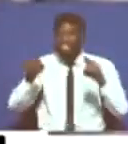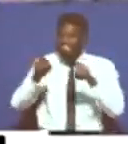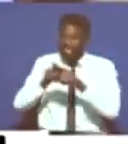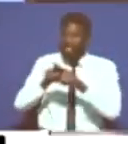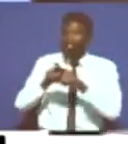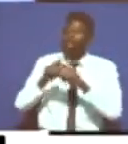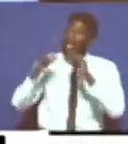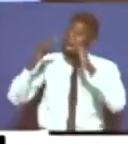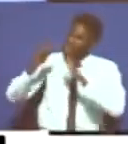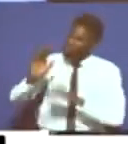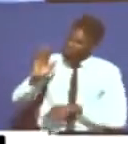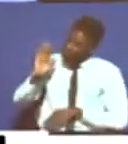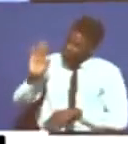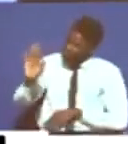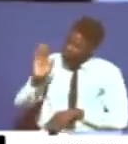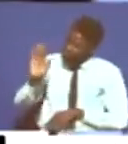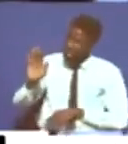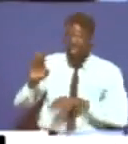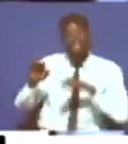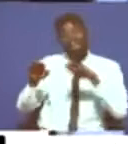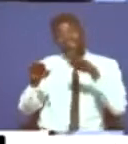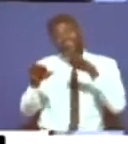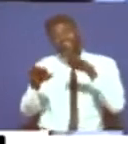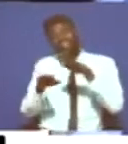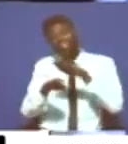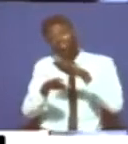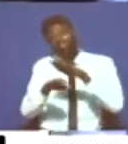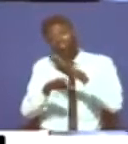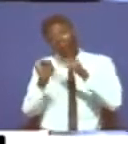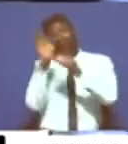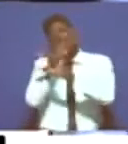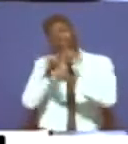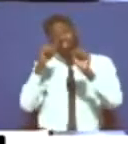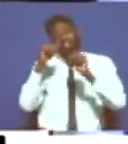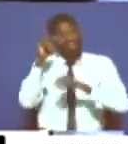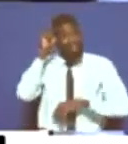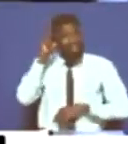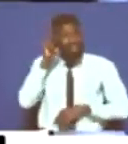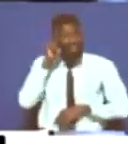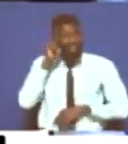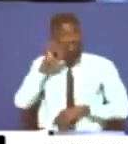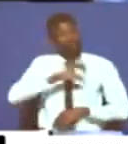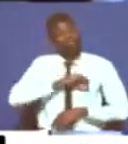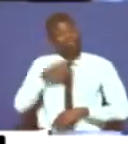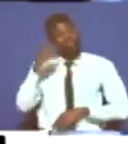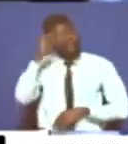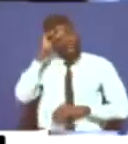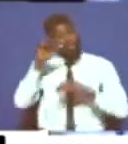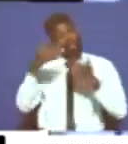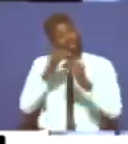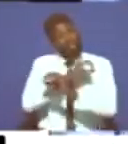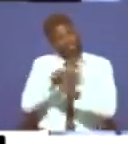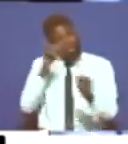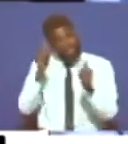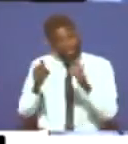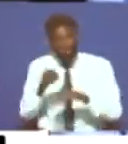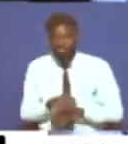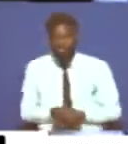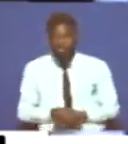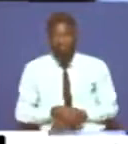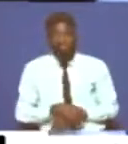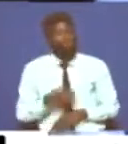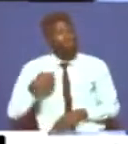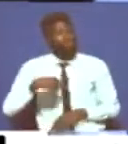hiyo ni nyumba ya serikali, mwenyewe nyumba ya serikali. Kulima sisi tumeshikilia baba. Na nyingi ndio mko kwa boda hapa.